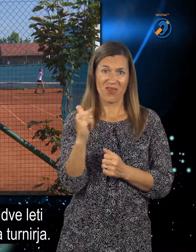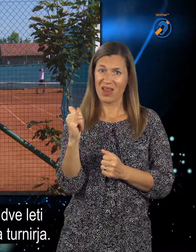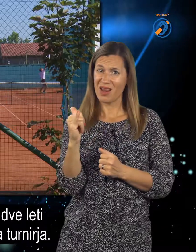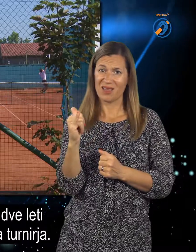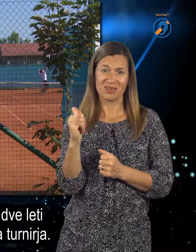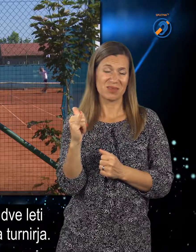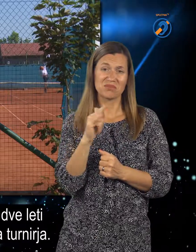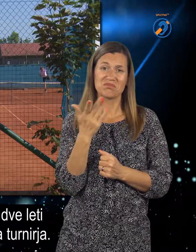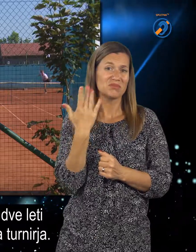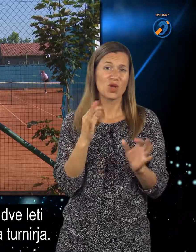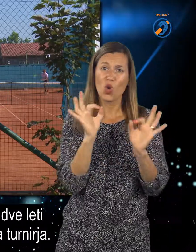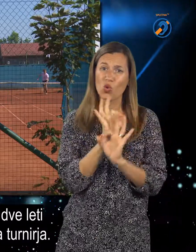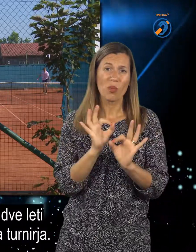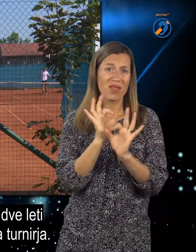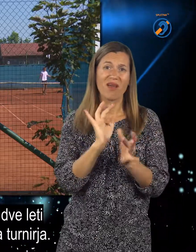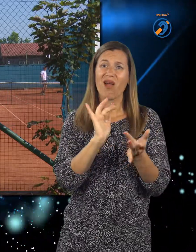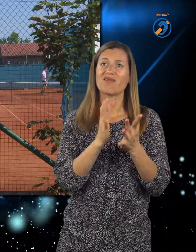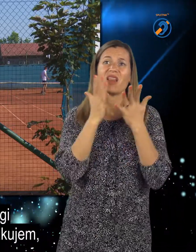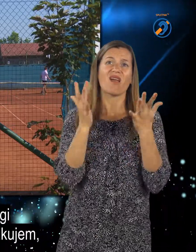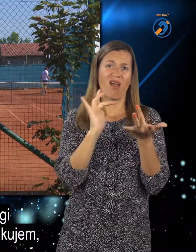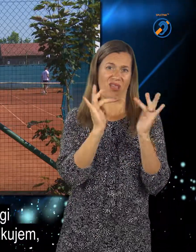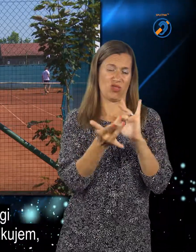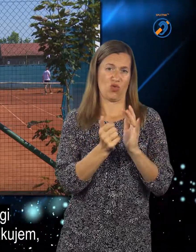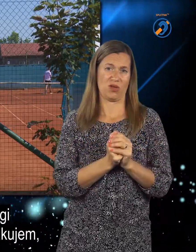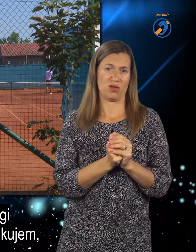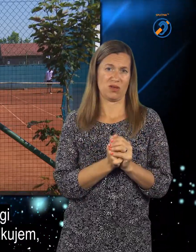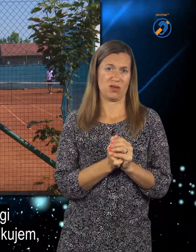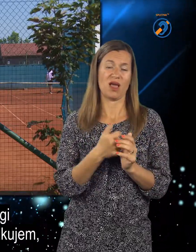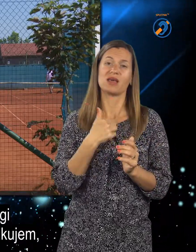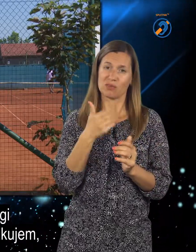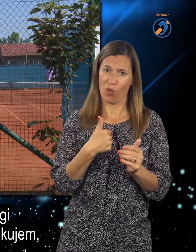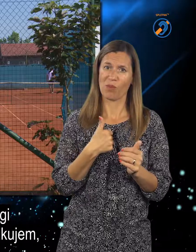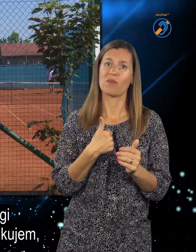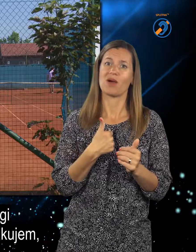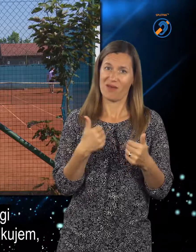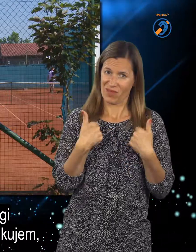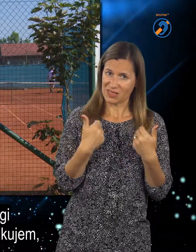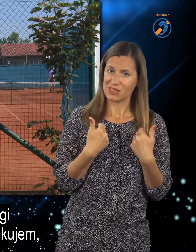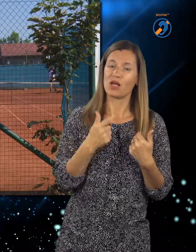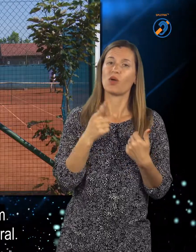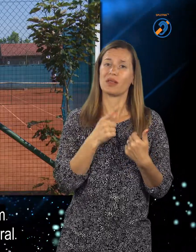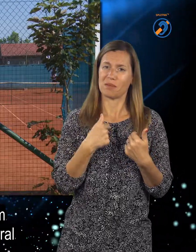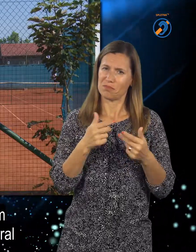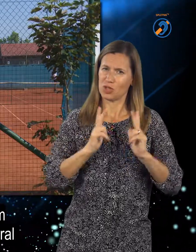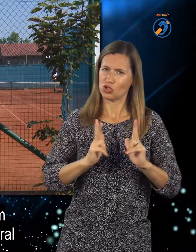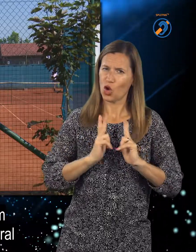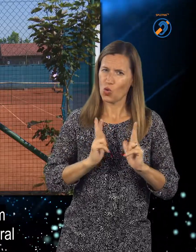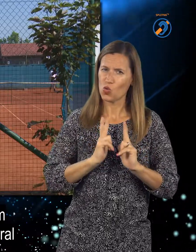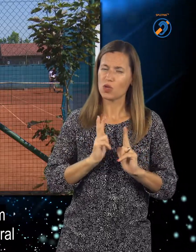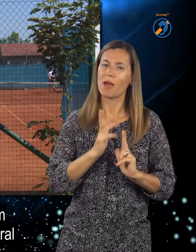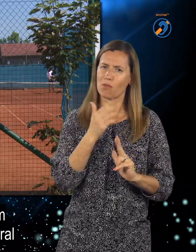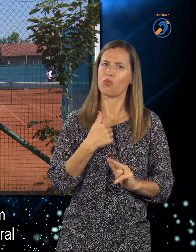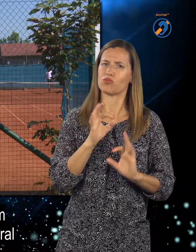ni bilo velikega turnirja. V Kršini bom drugi nosilec, pričakujem, da